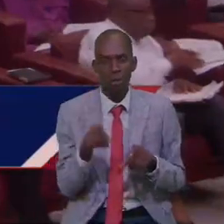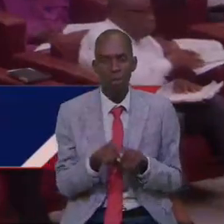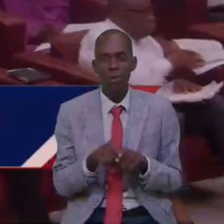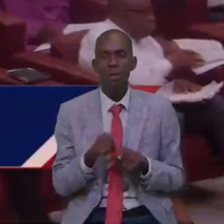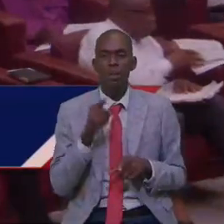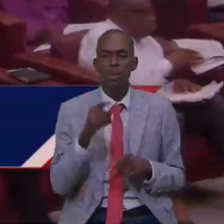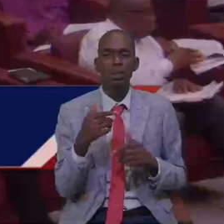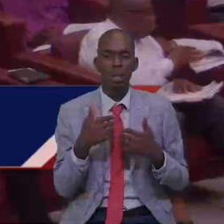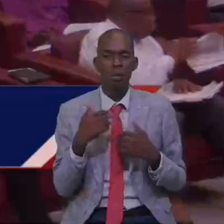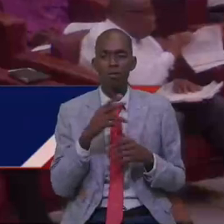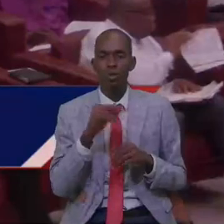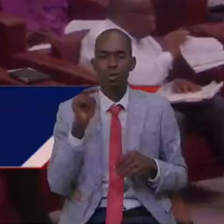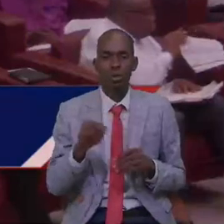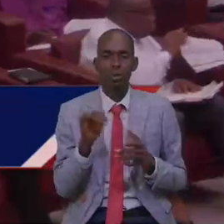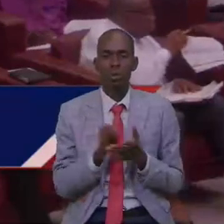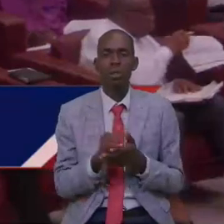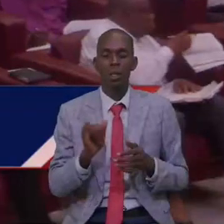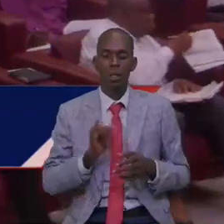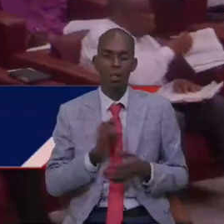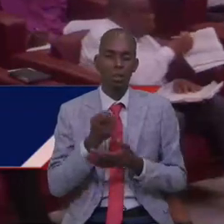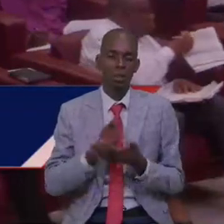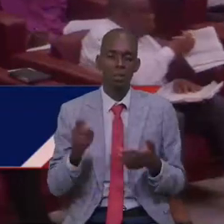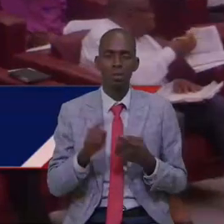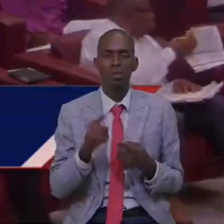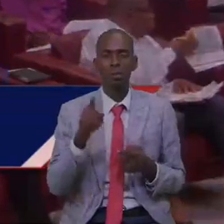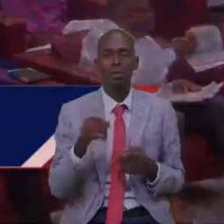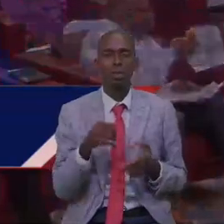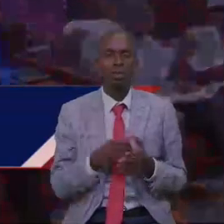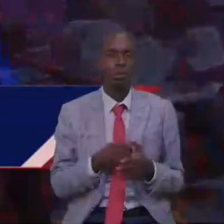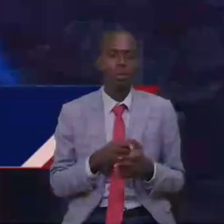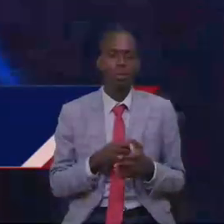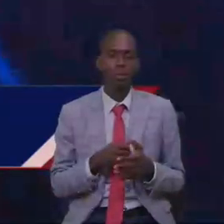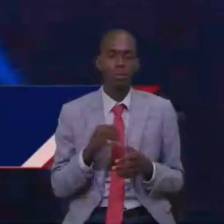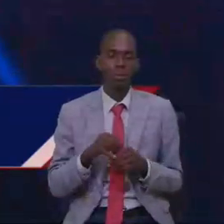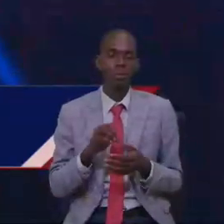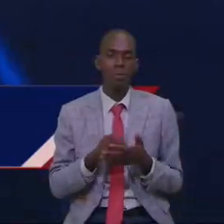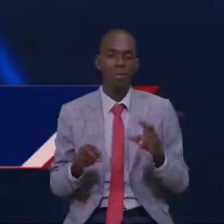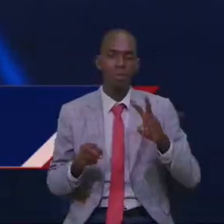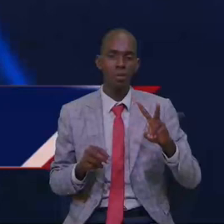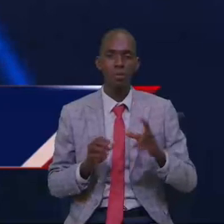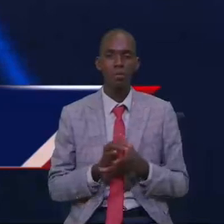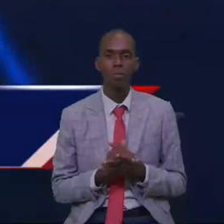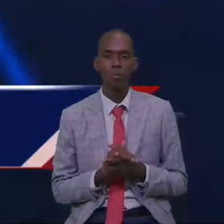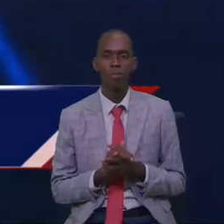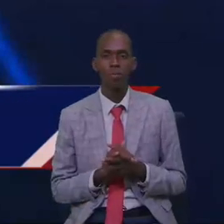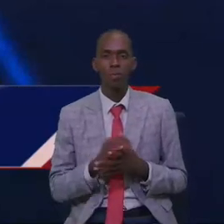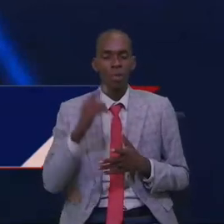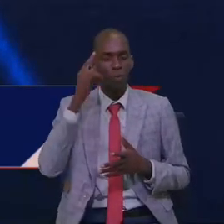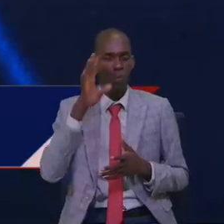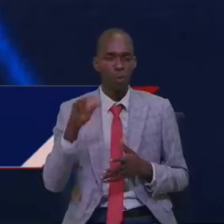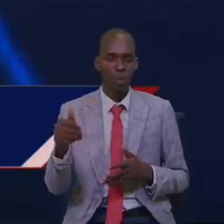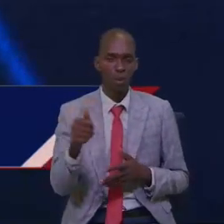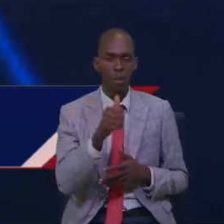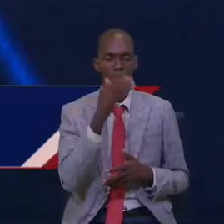pas besoin, frère, qu'on vous en écrive. Verset 2 dit, car vous savez